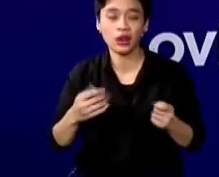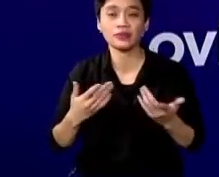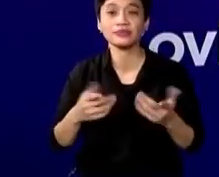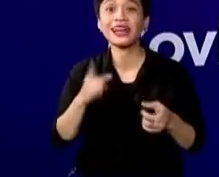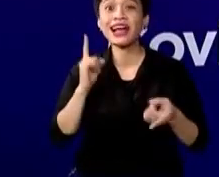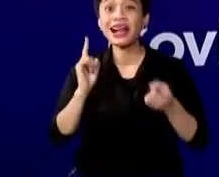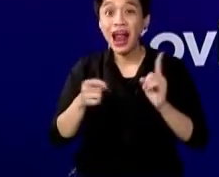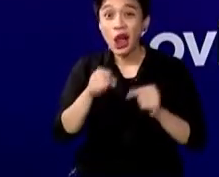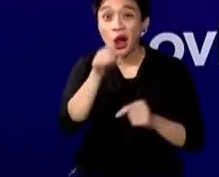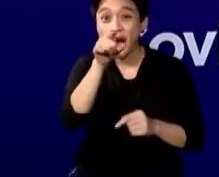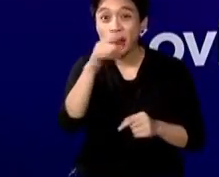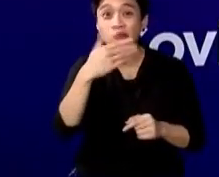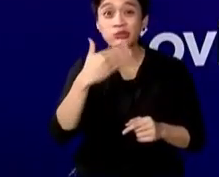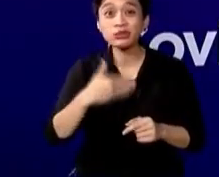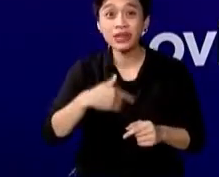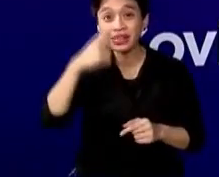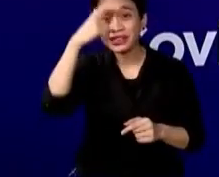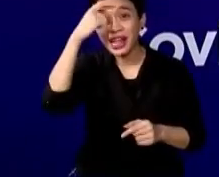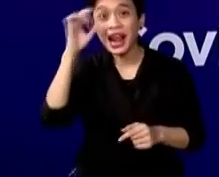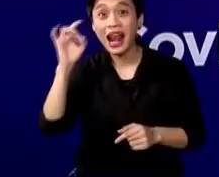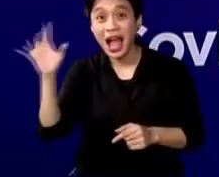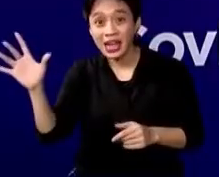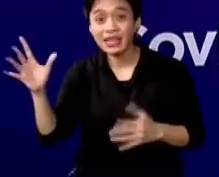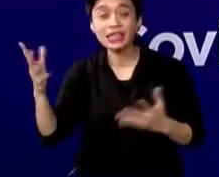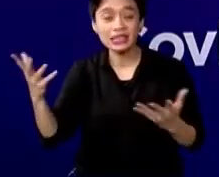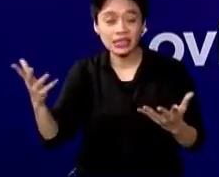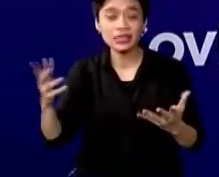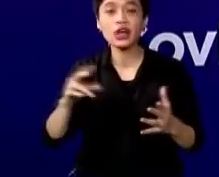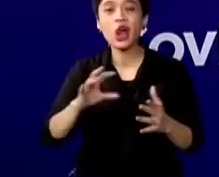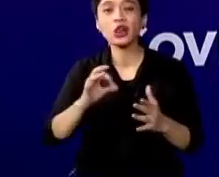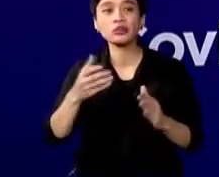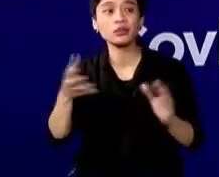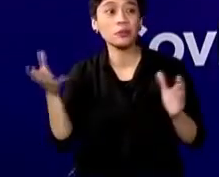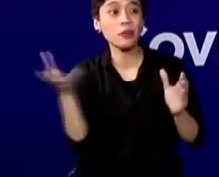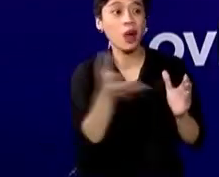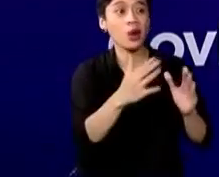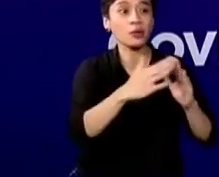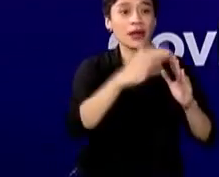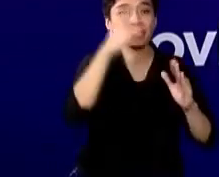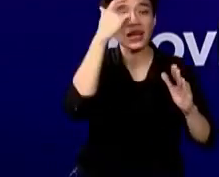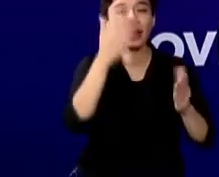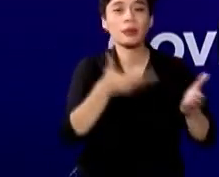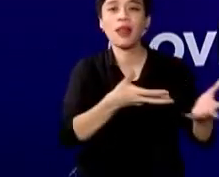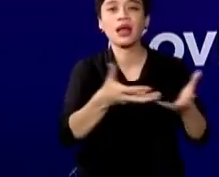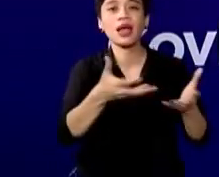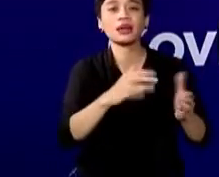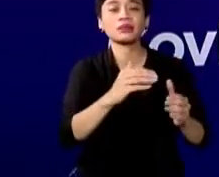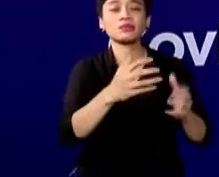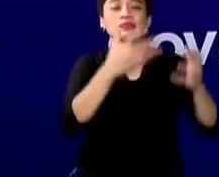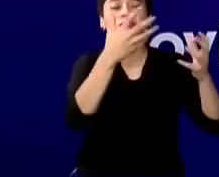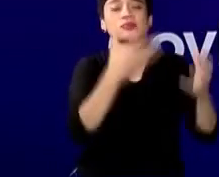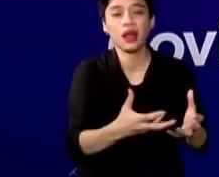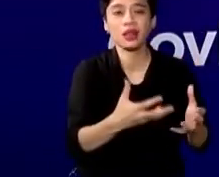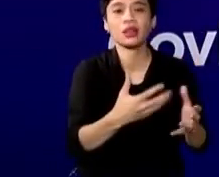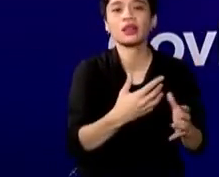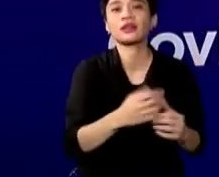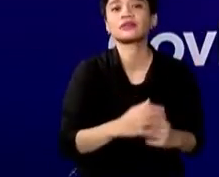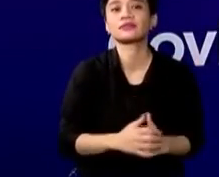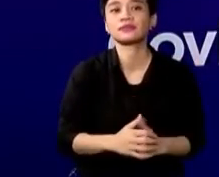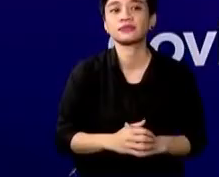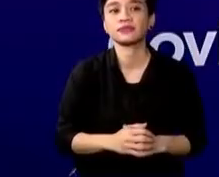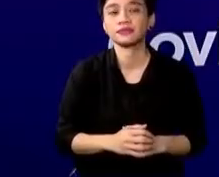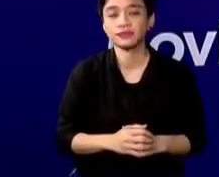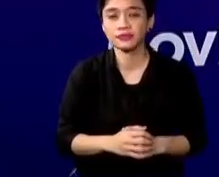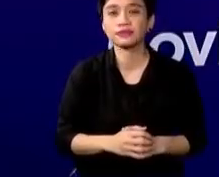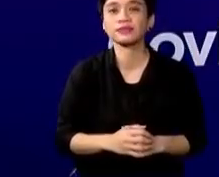membuat resisiko untuk penanggulangannya di rumah sakit lebih berat dan yang berikut juga yang menjadi himbauan kita dalam rangka menurunkan